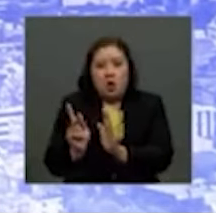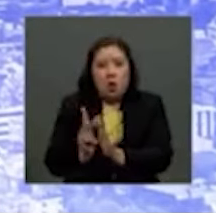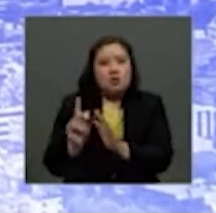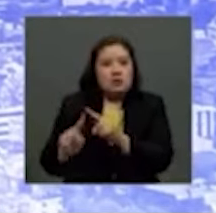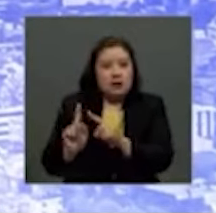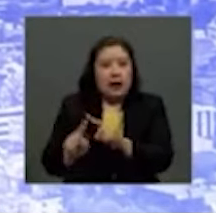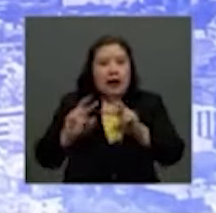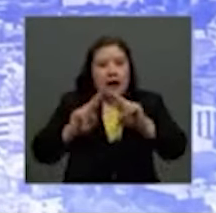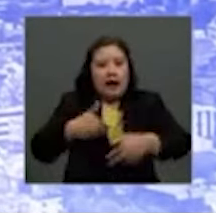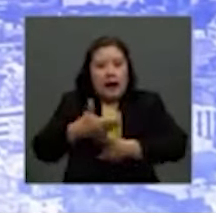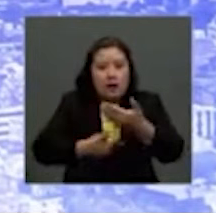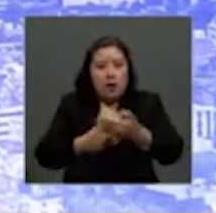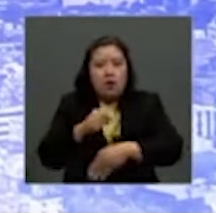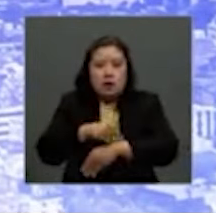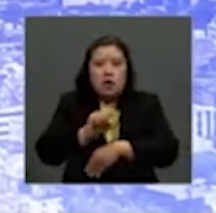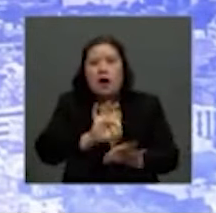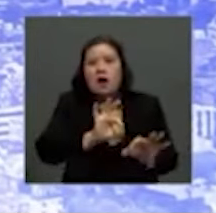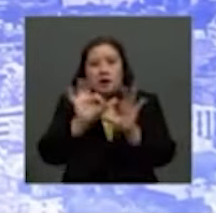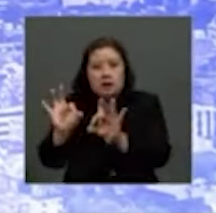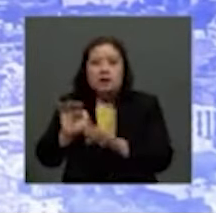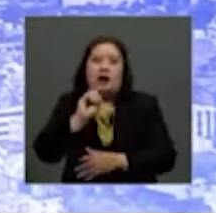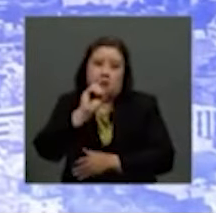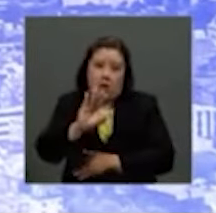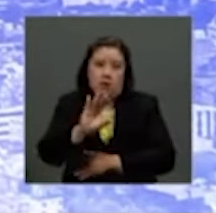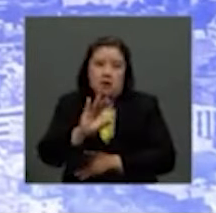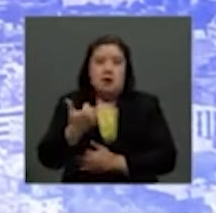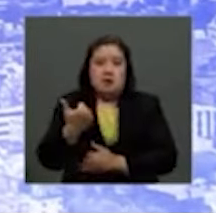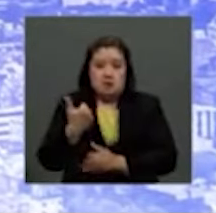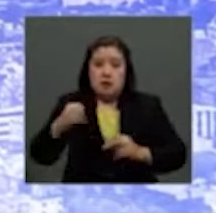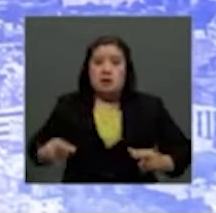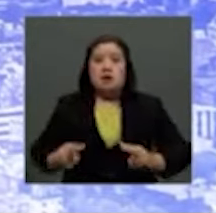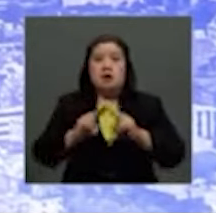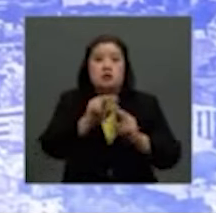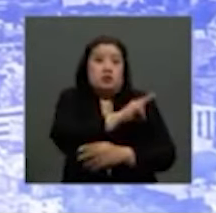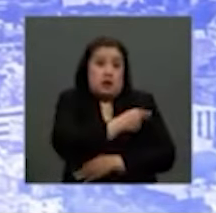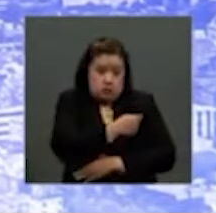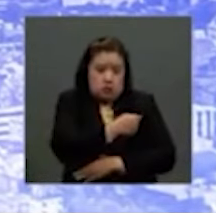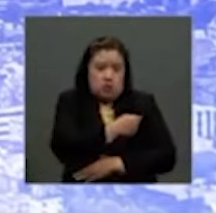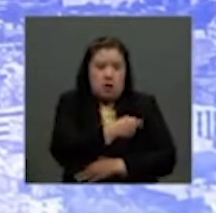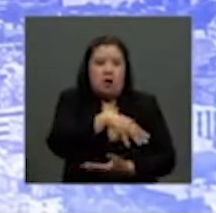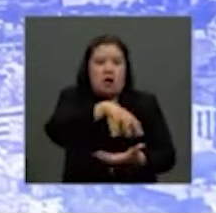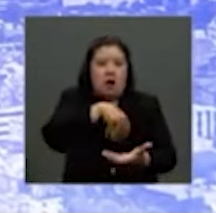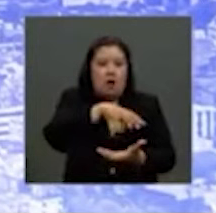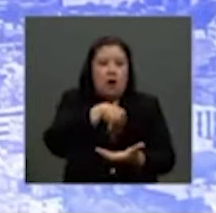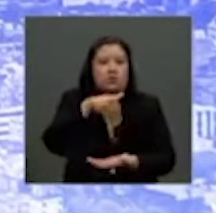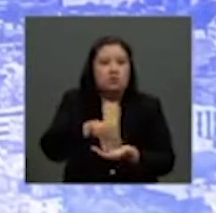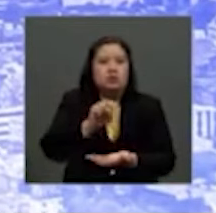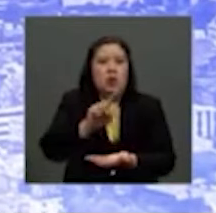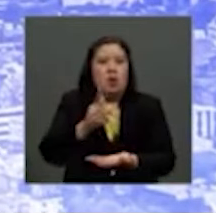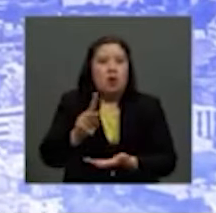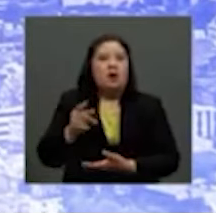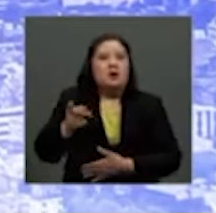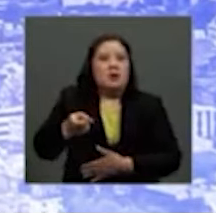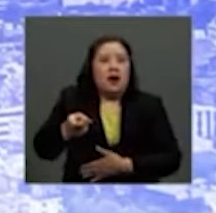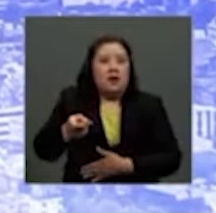ส่วนของสาธารณสุขเองก็ให้ข้อมูลกับภาครัฐกับสบค.อย่างเข้มข้นรวมทั้งพื้น